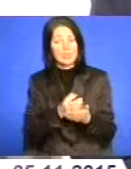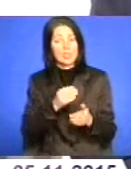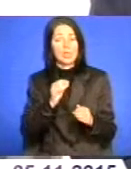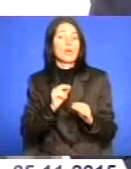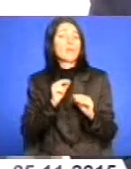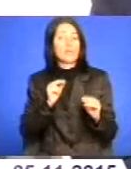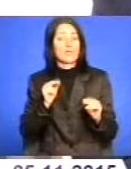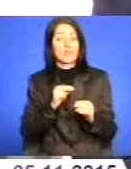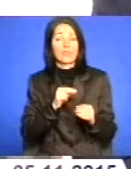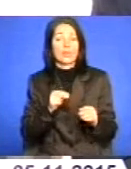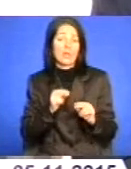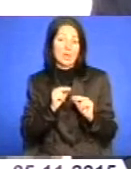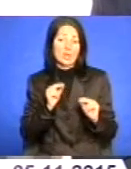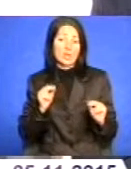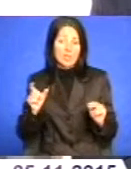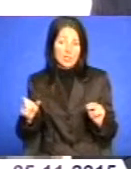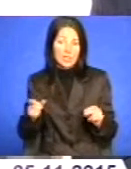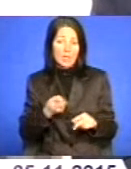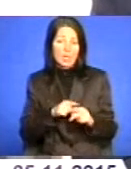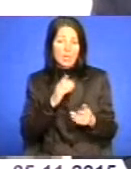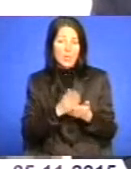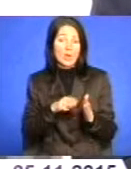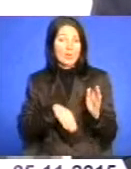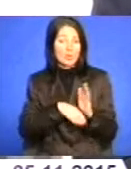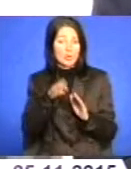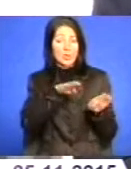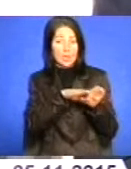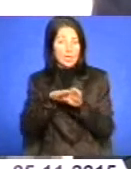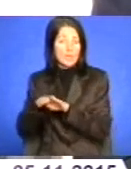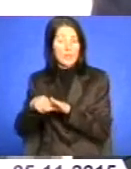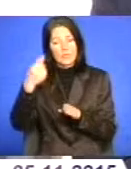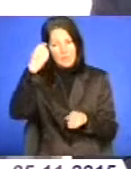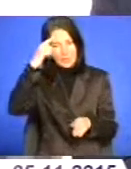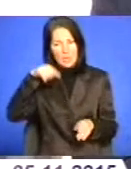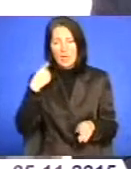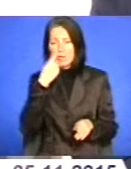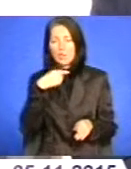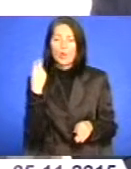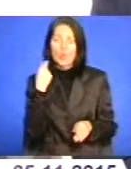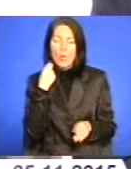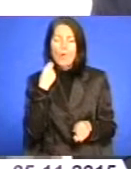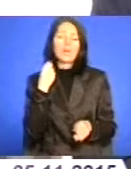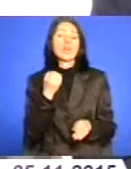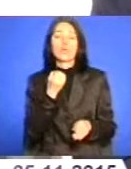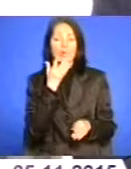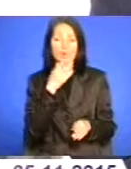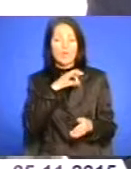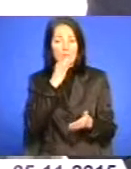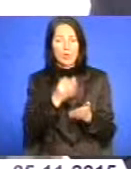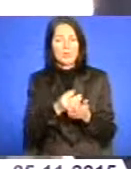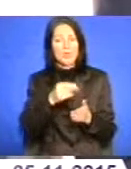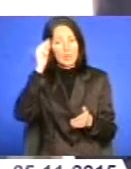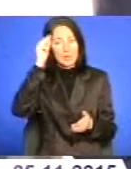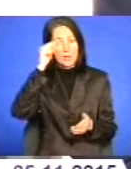рівень володіння англійською мовою, великий досвід викладання. І тому, як на